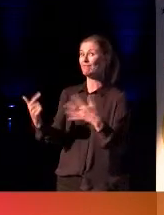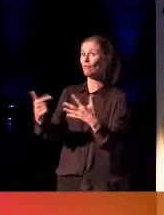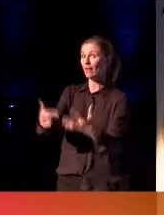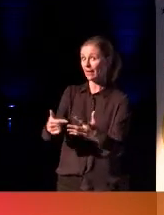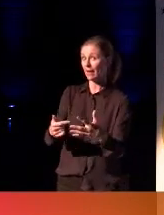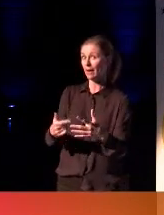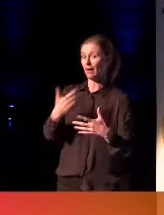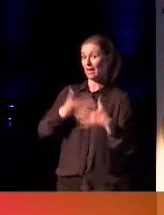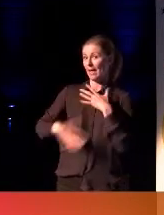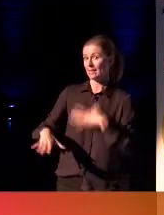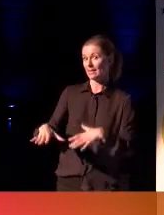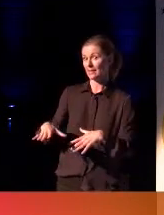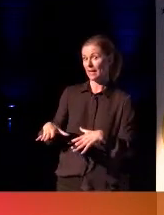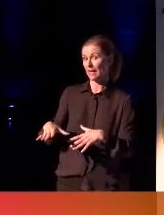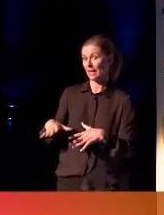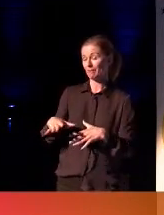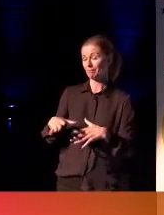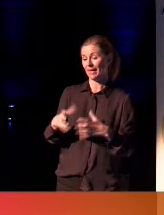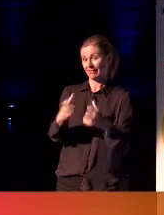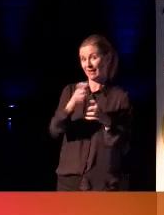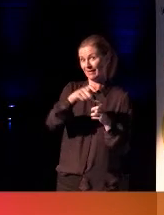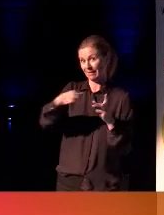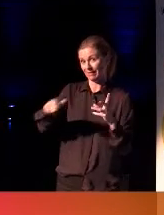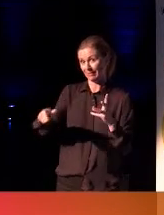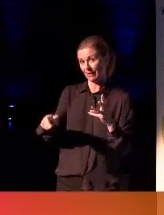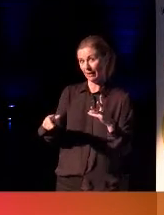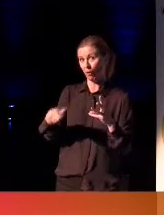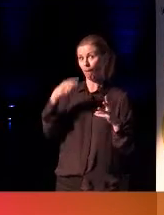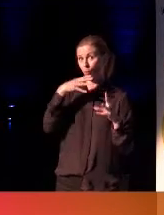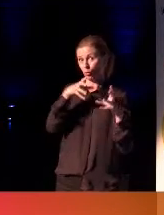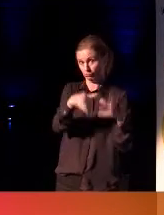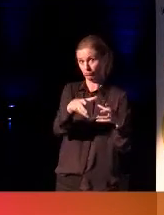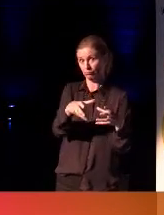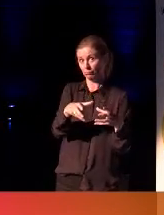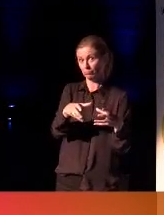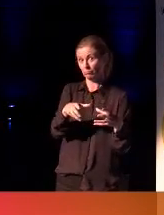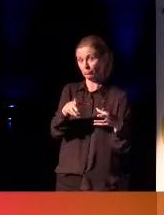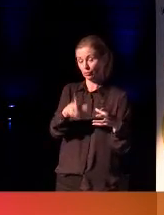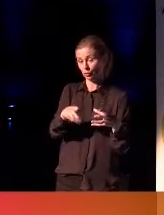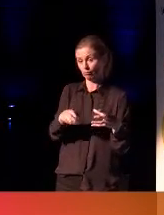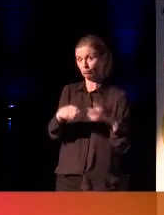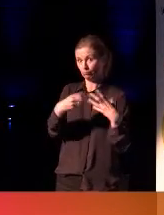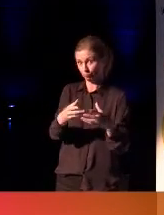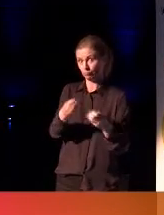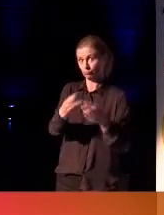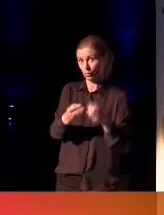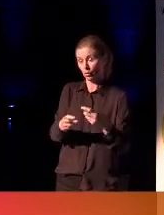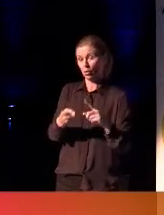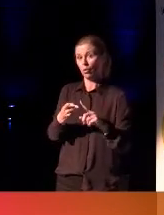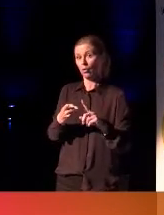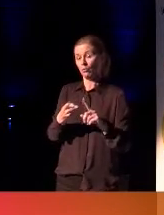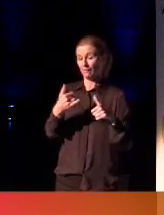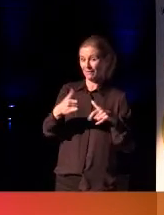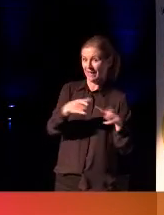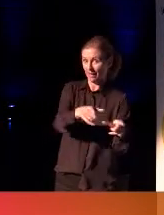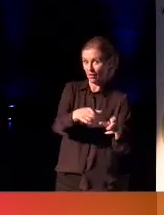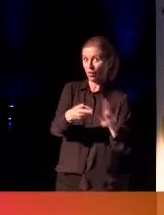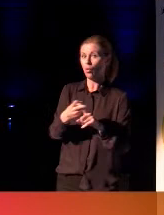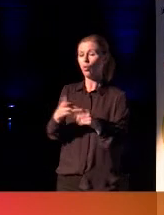både helsetrengende, folk som leverer tjenester, frivillige,